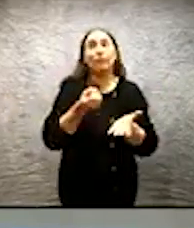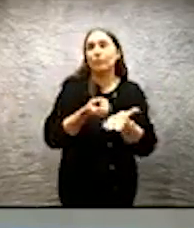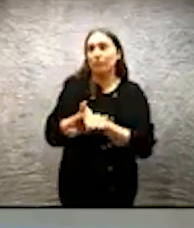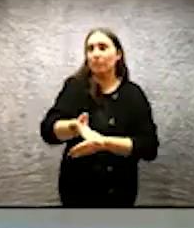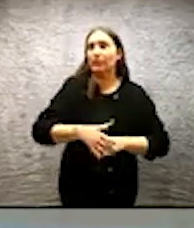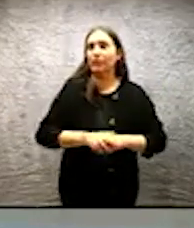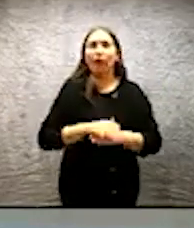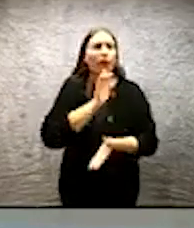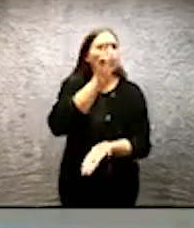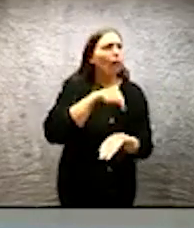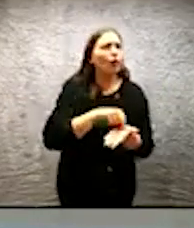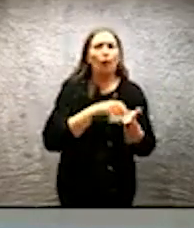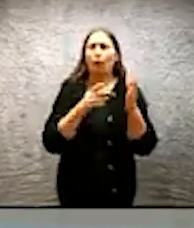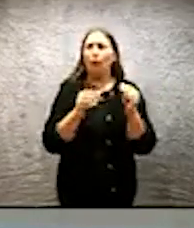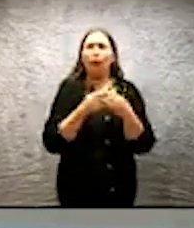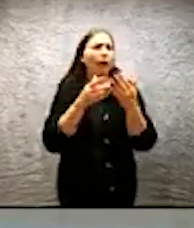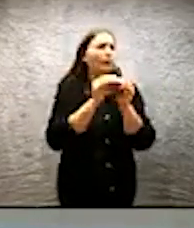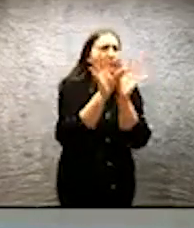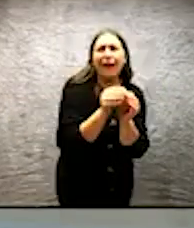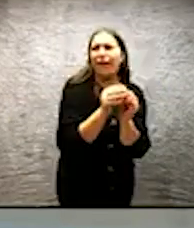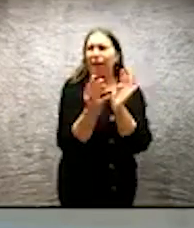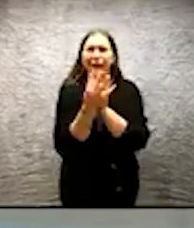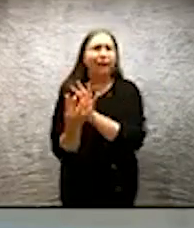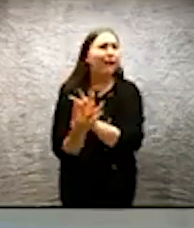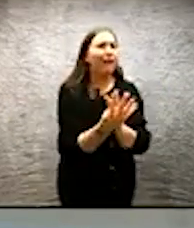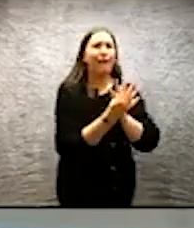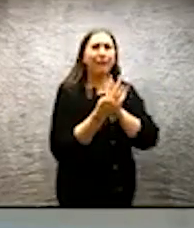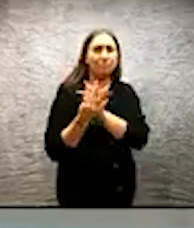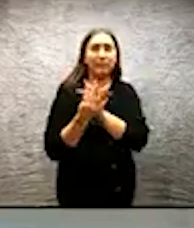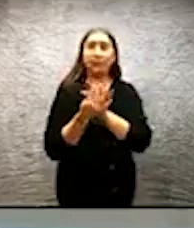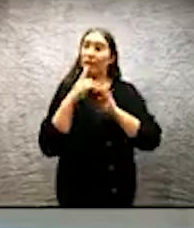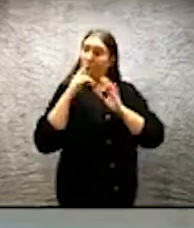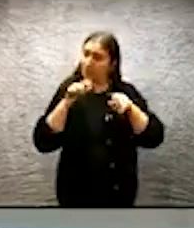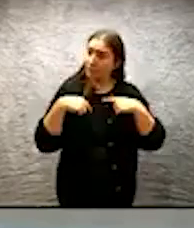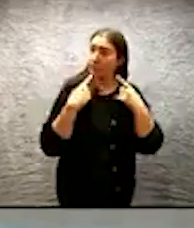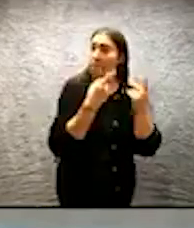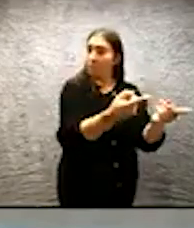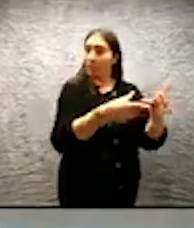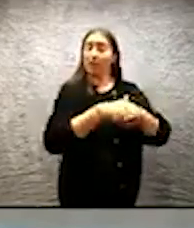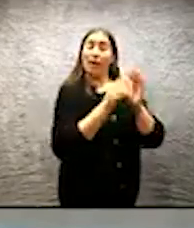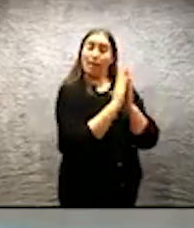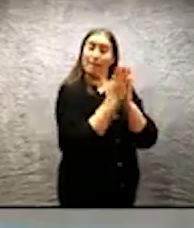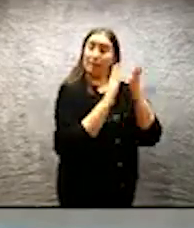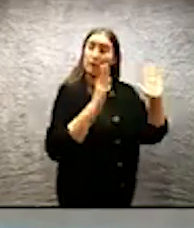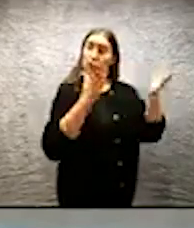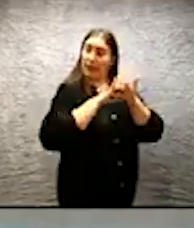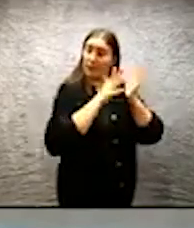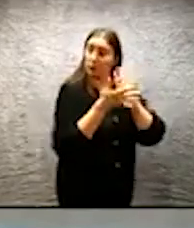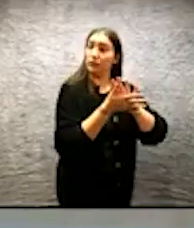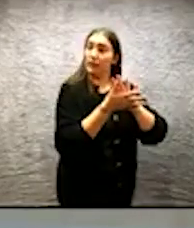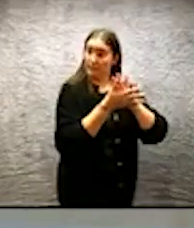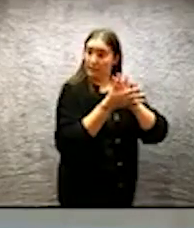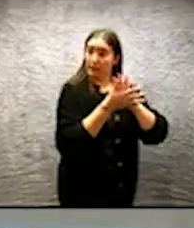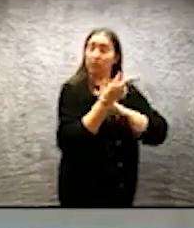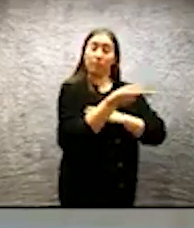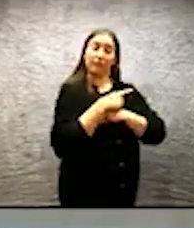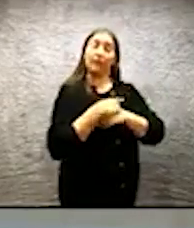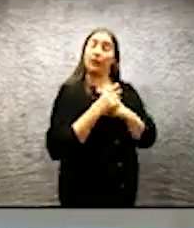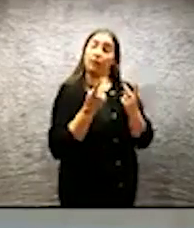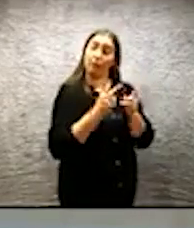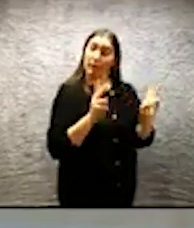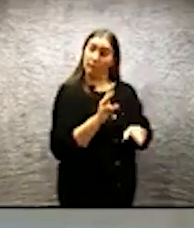très familial, n'hésitez pas à aller à la bibliothèque associative Vambre-Citaine, rencontrer M. Charles et ses